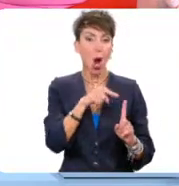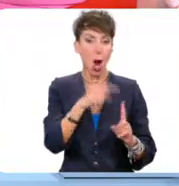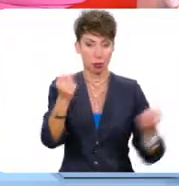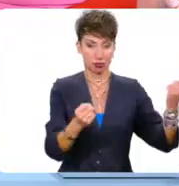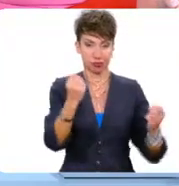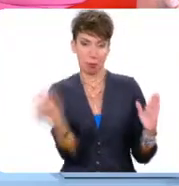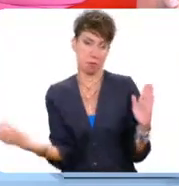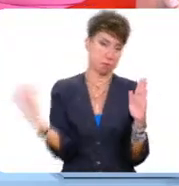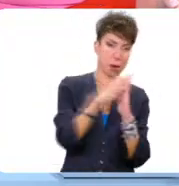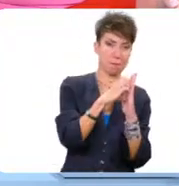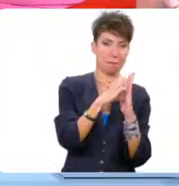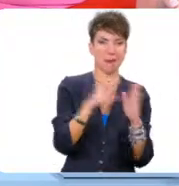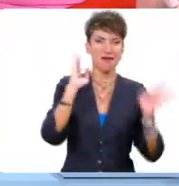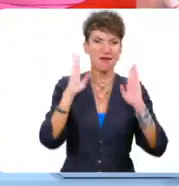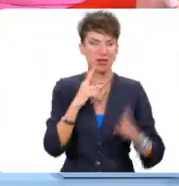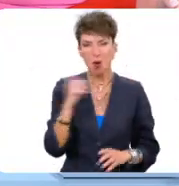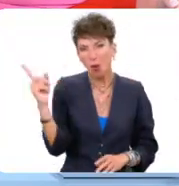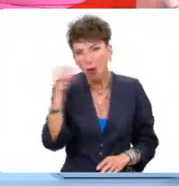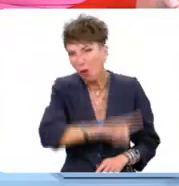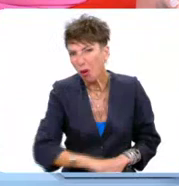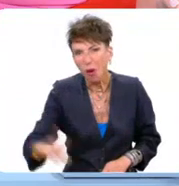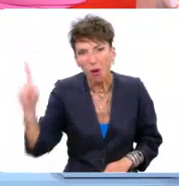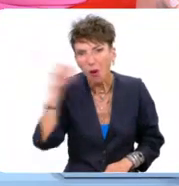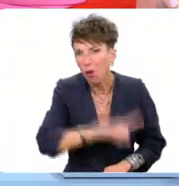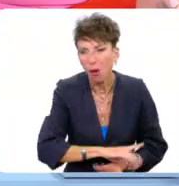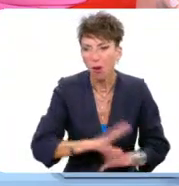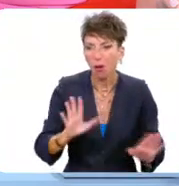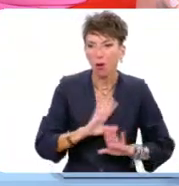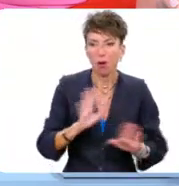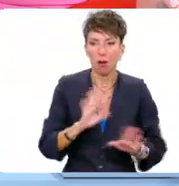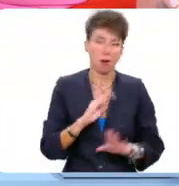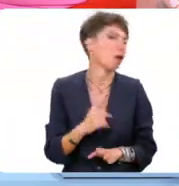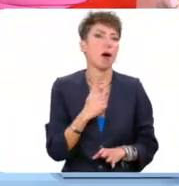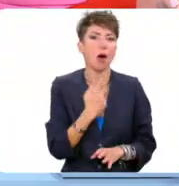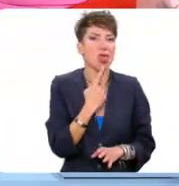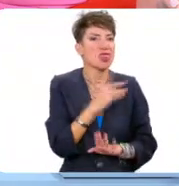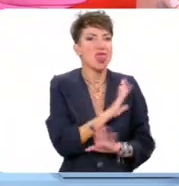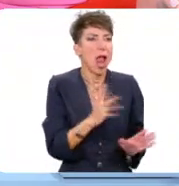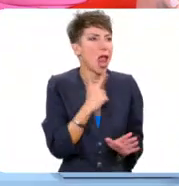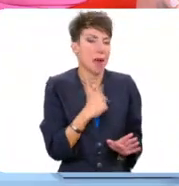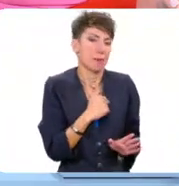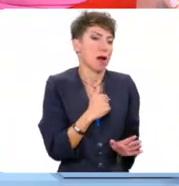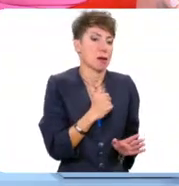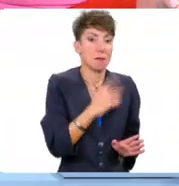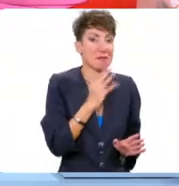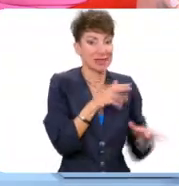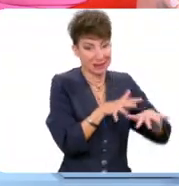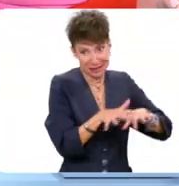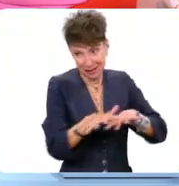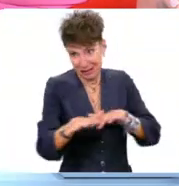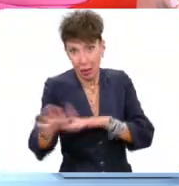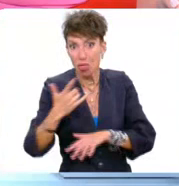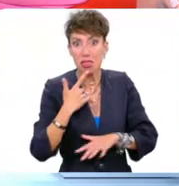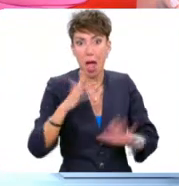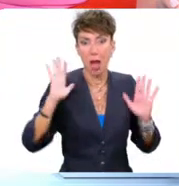η οποία είναι εντελώς αναληθής όχι ως προς το τομής το ανάχωμα αλλά προς την κατεύθυνση των υδάτων και είναι πολλά θέματα τα